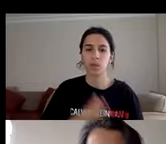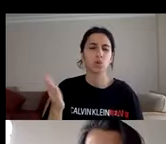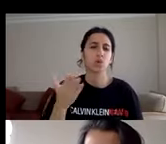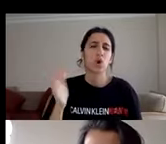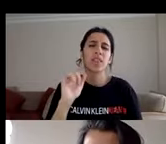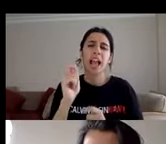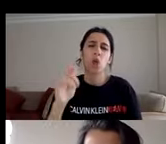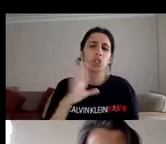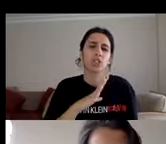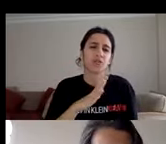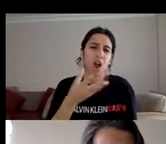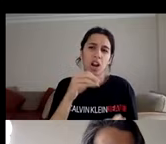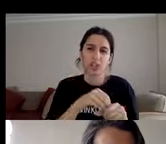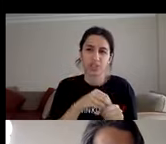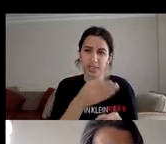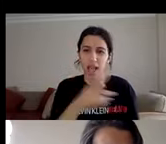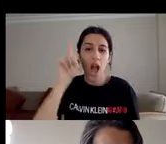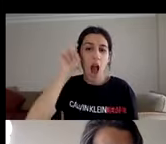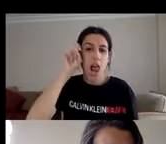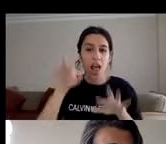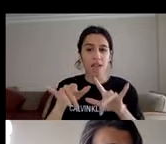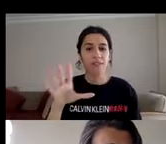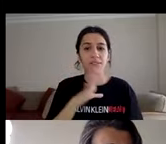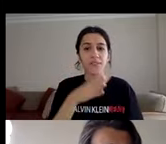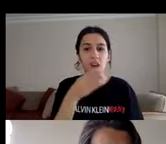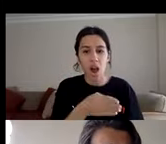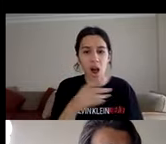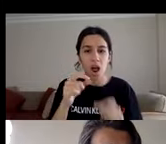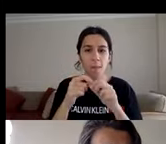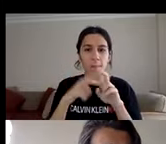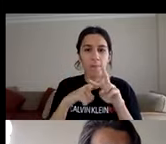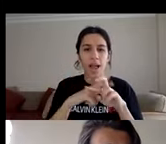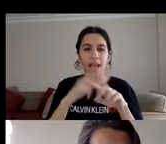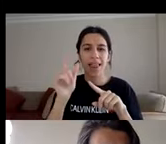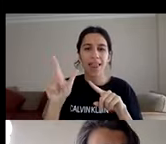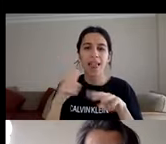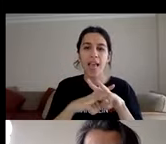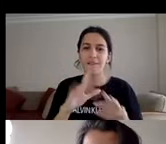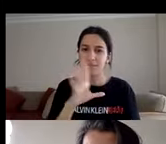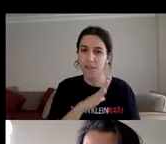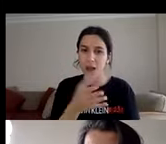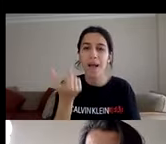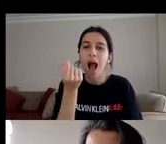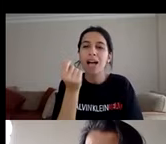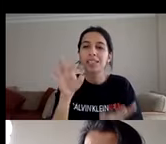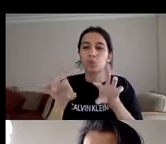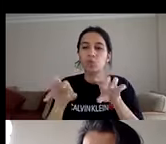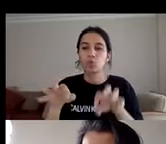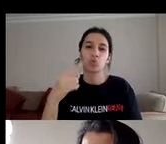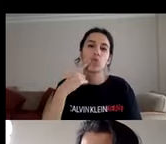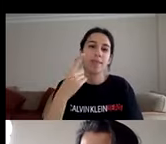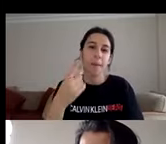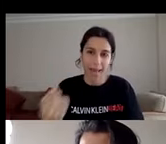Yani donanım tarafında akıllı klavyeler var, braille terminalleri var. Yani işte az sayıda tuş, bu tuşlara birden